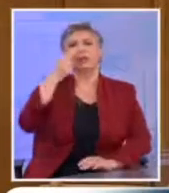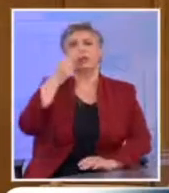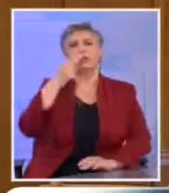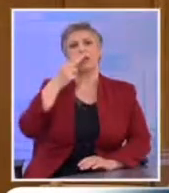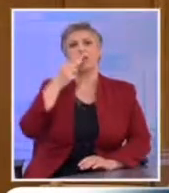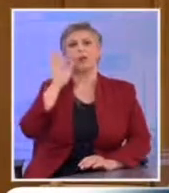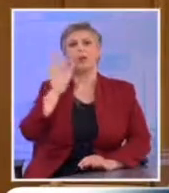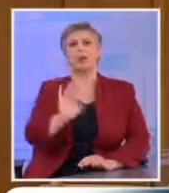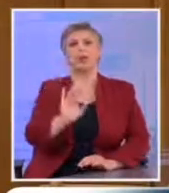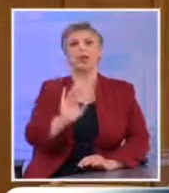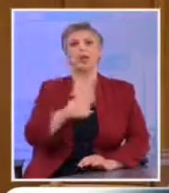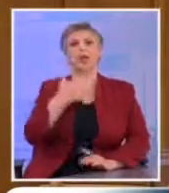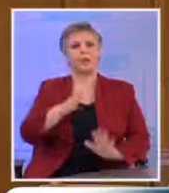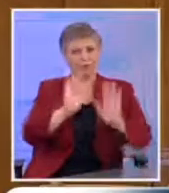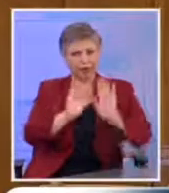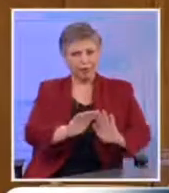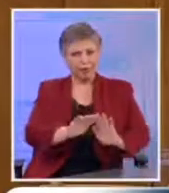παραμείνουν μέσα και να καταστραφούν.